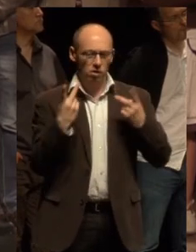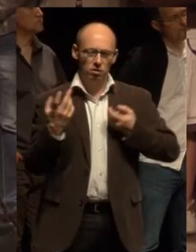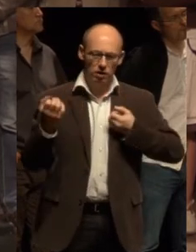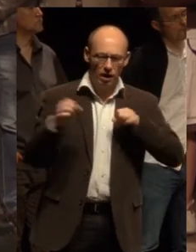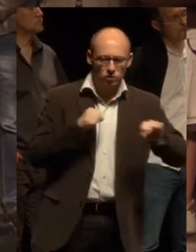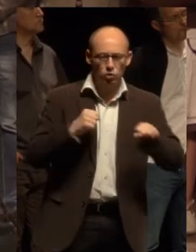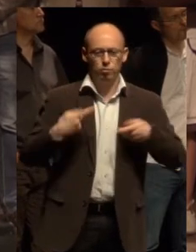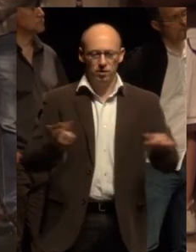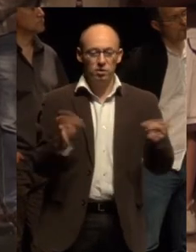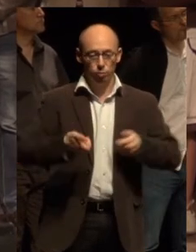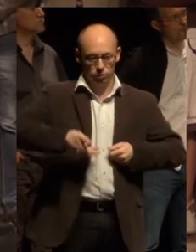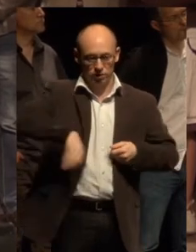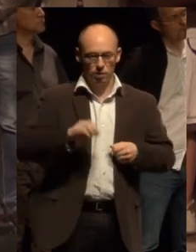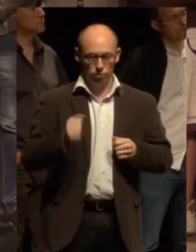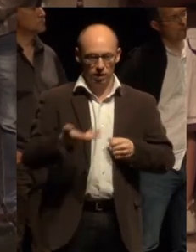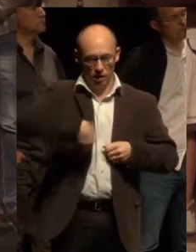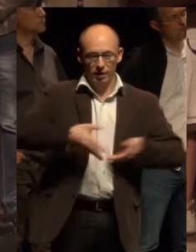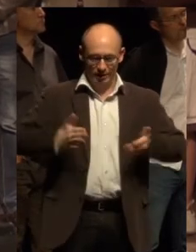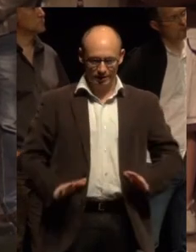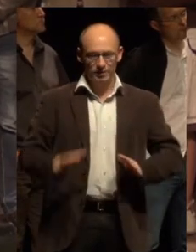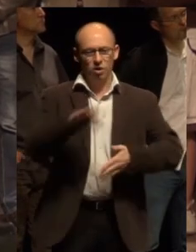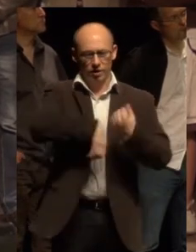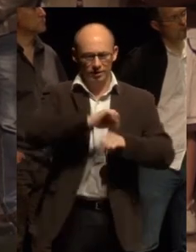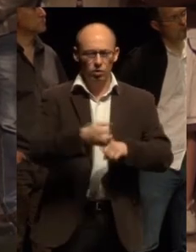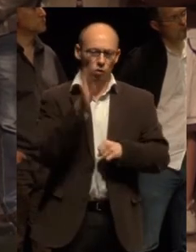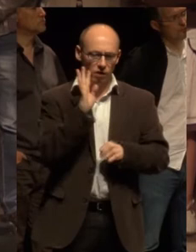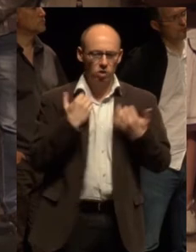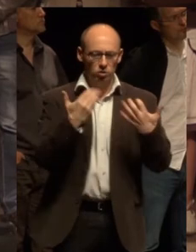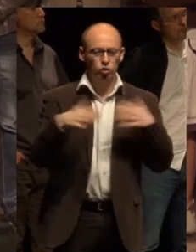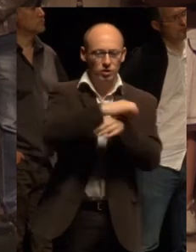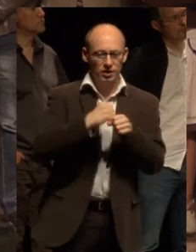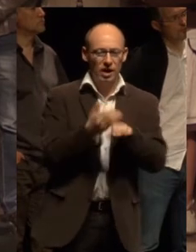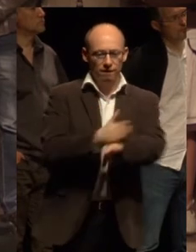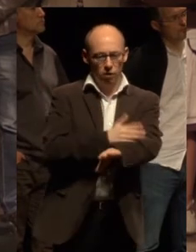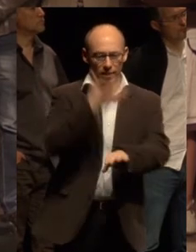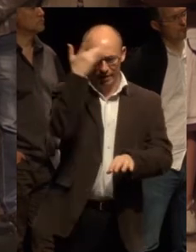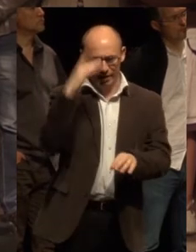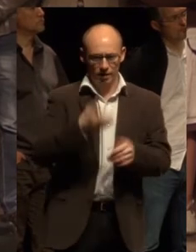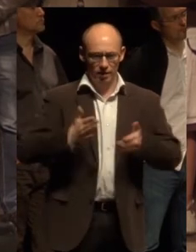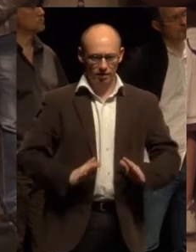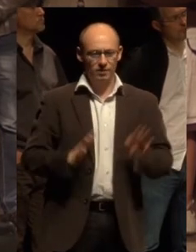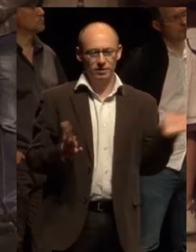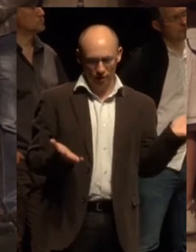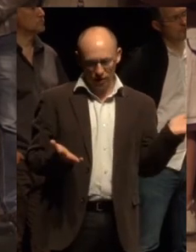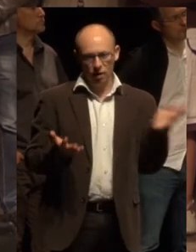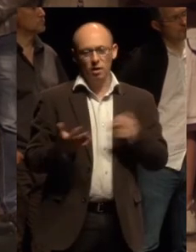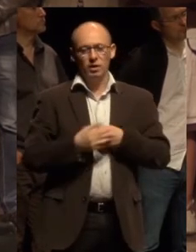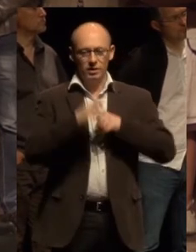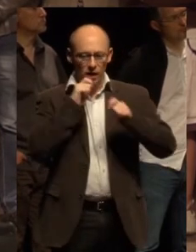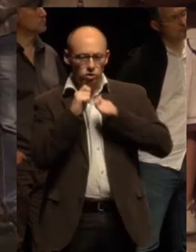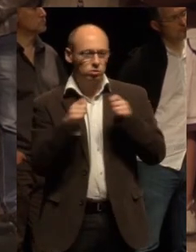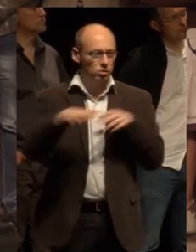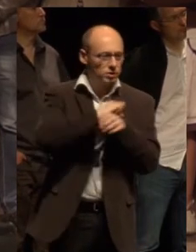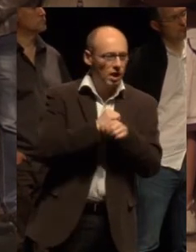nous avons pris la décision et l'engagement d'organiser une conférence sociale avant l'été. Le dialogue social, les